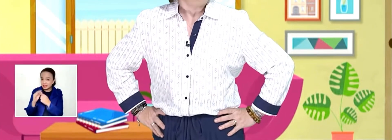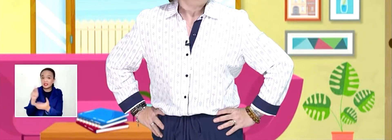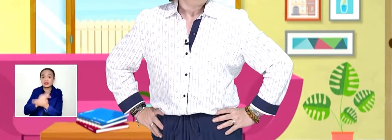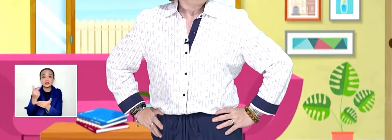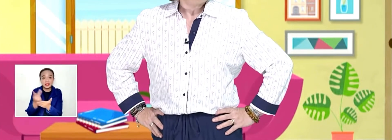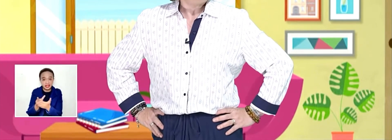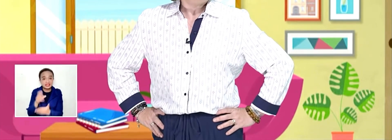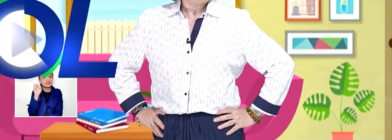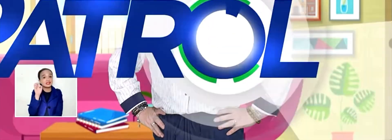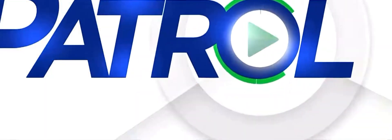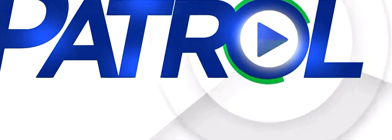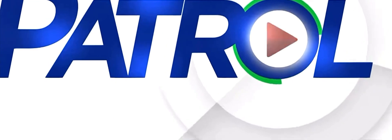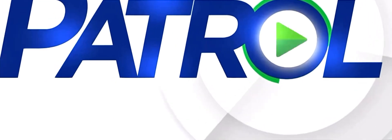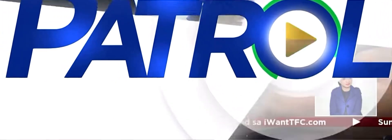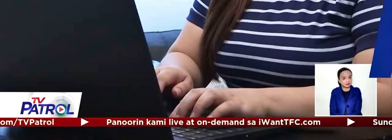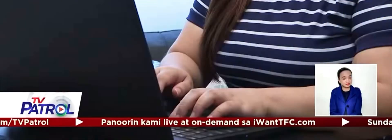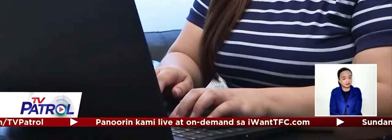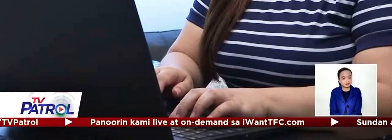banyo.